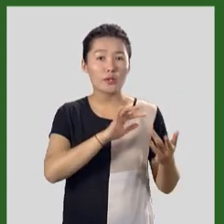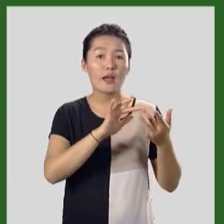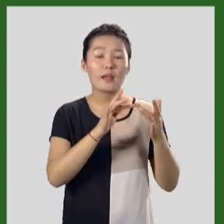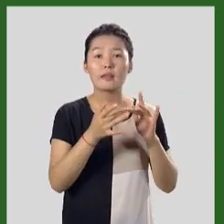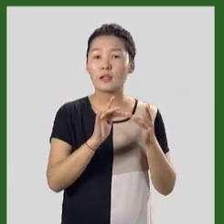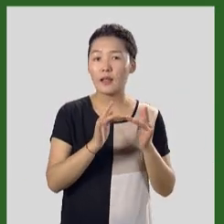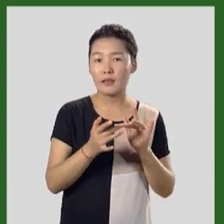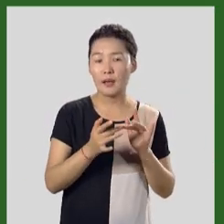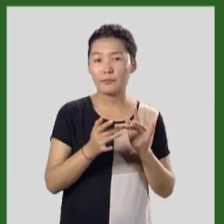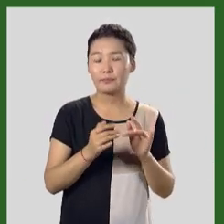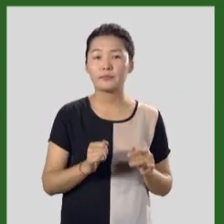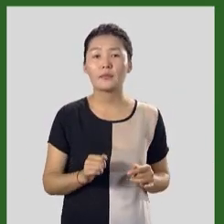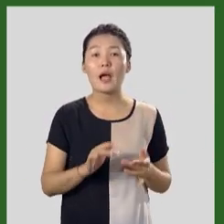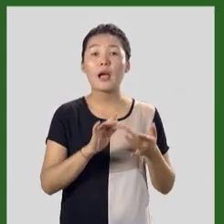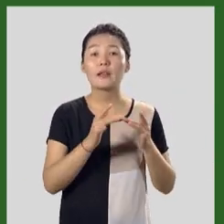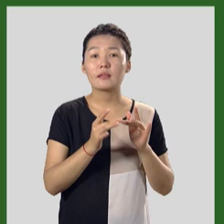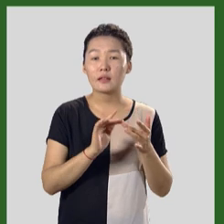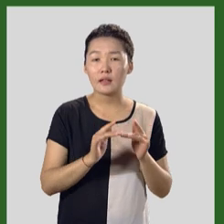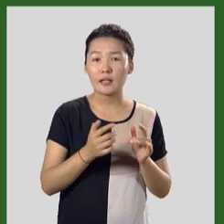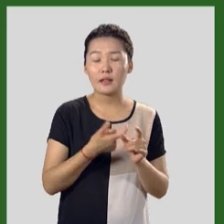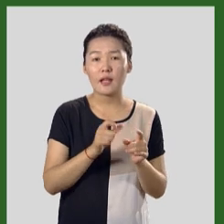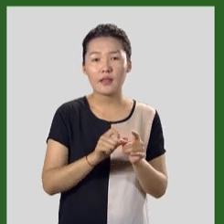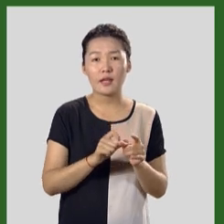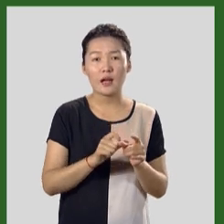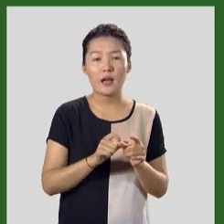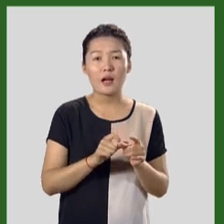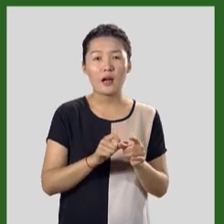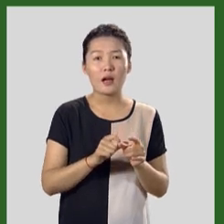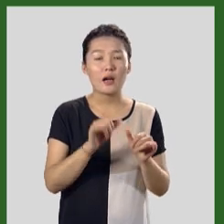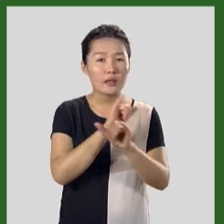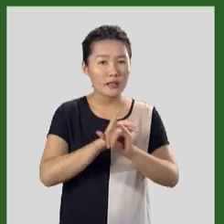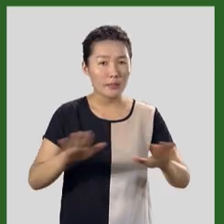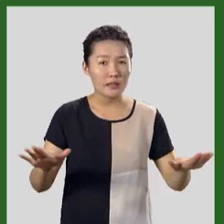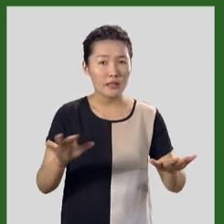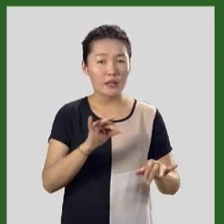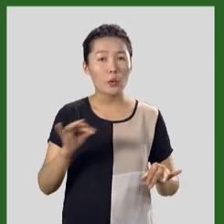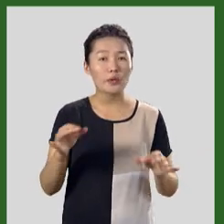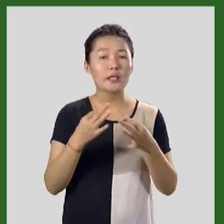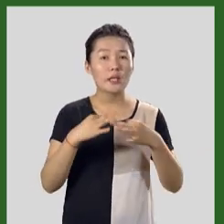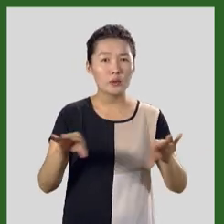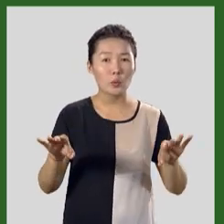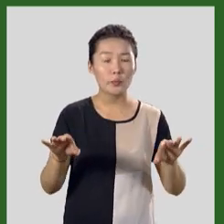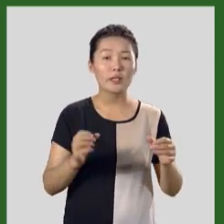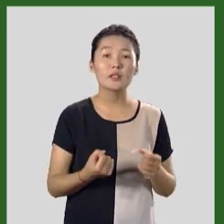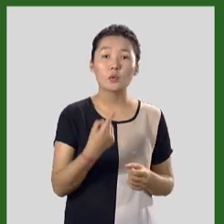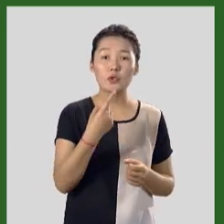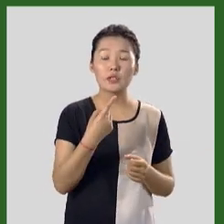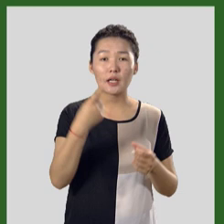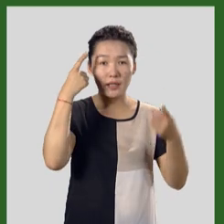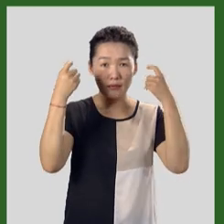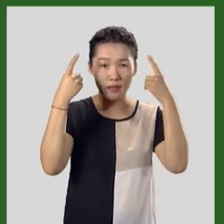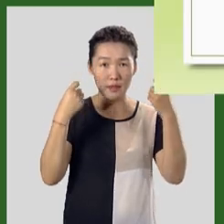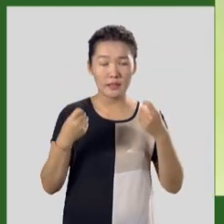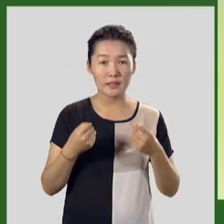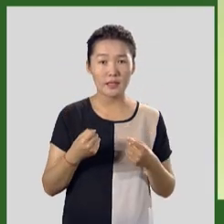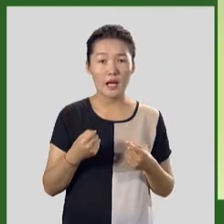интернет. Интернет – наиболее распространенный и доступный источник информации. Через всемирную